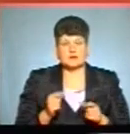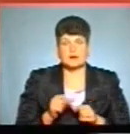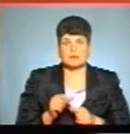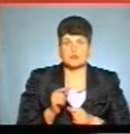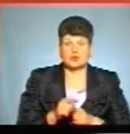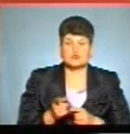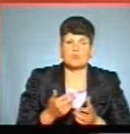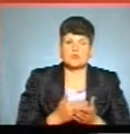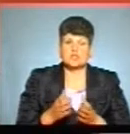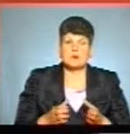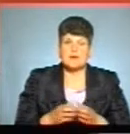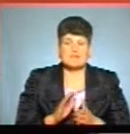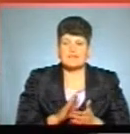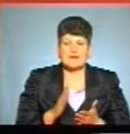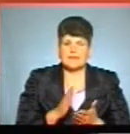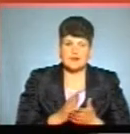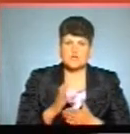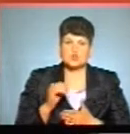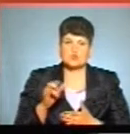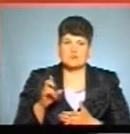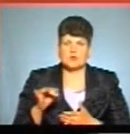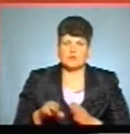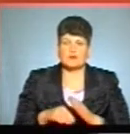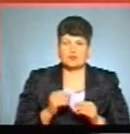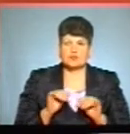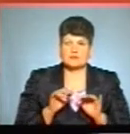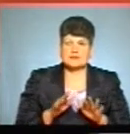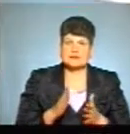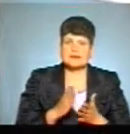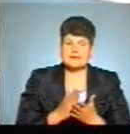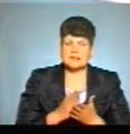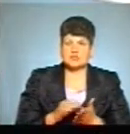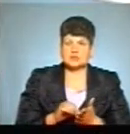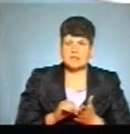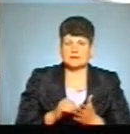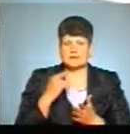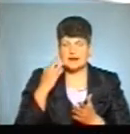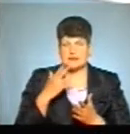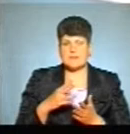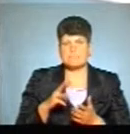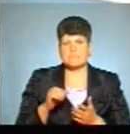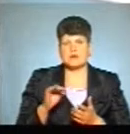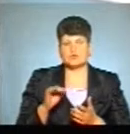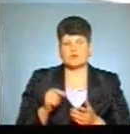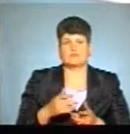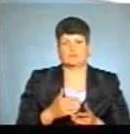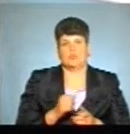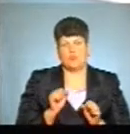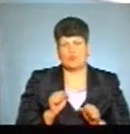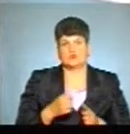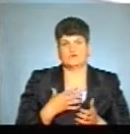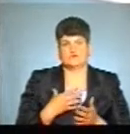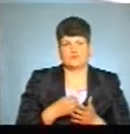така політична партія, яка не є суб'єктом виборчого процесу, а її член ідея по мажоритарці, вона може в своїх друкованих засобах інформації